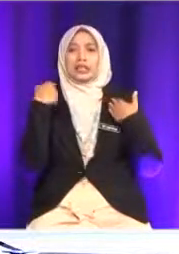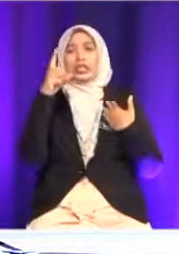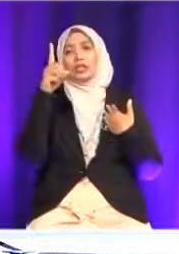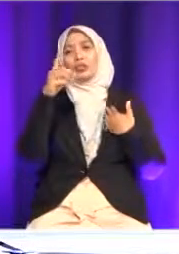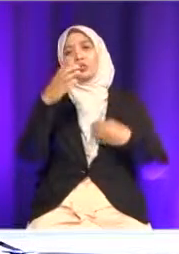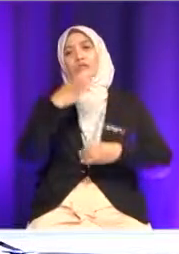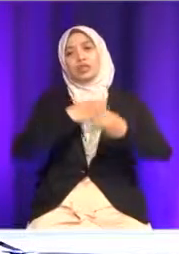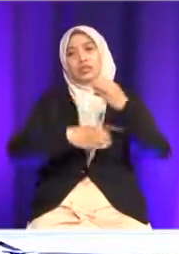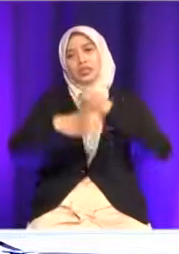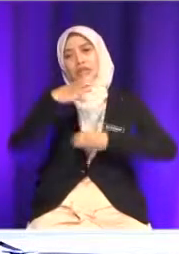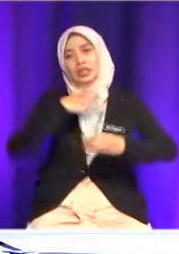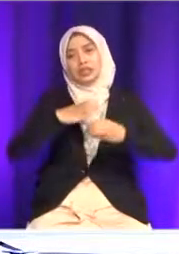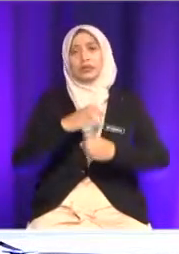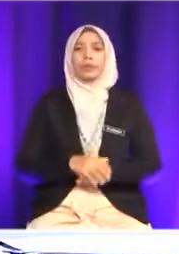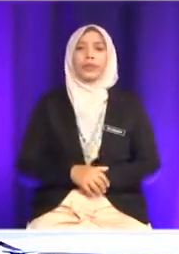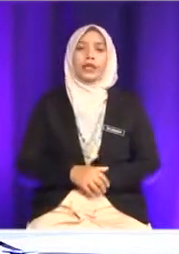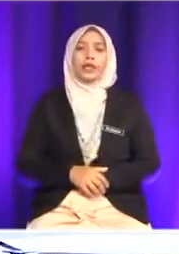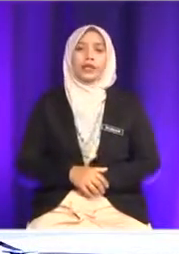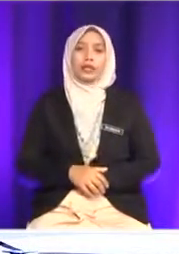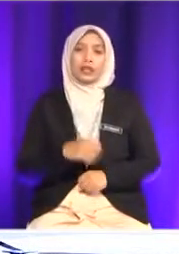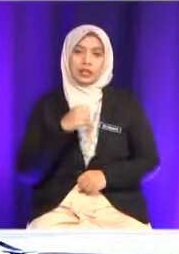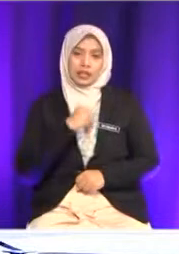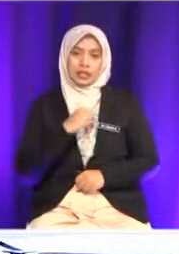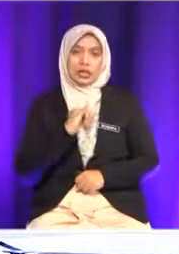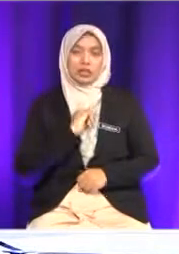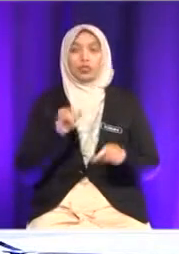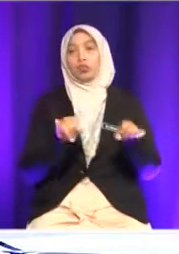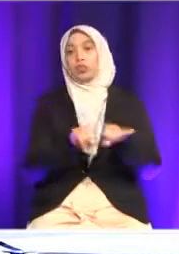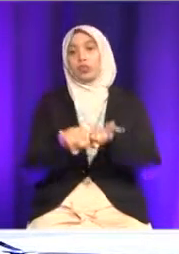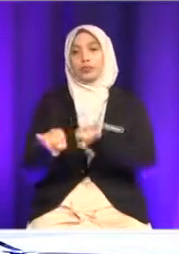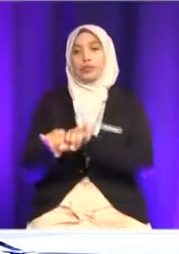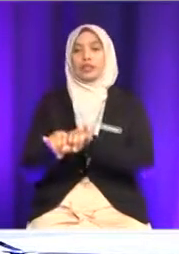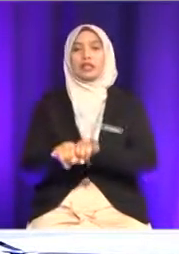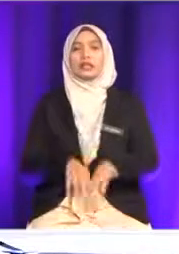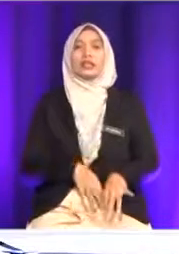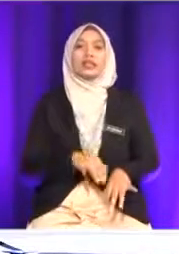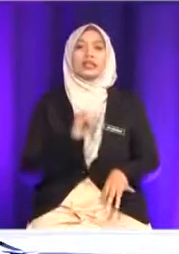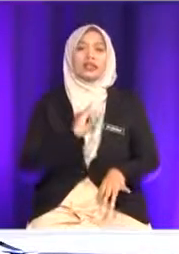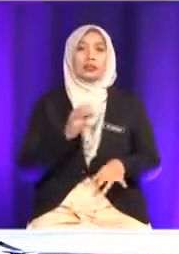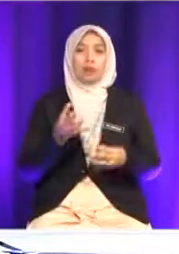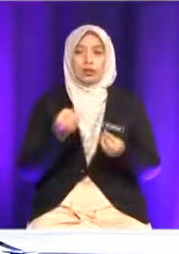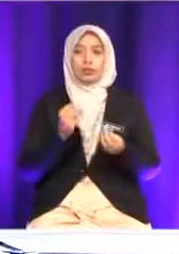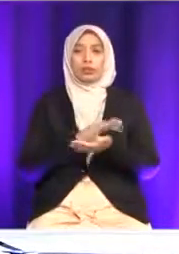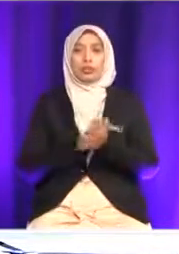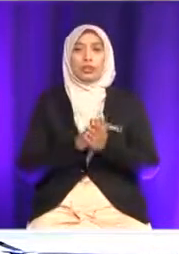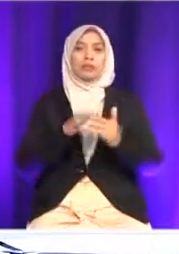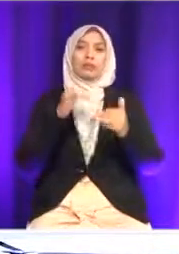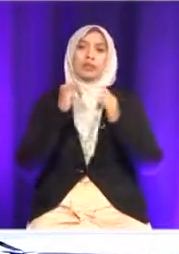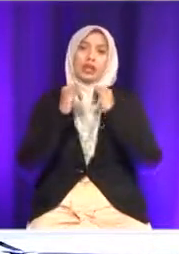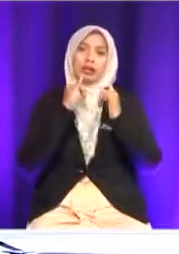cita-cita satu saja Pilihan baca mengenai diri saya sendiri jadi bicara eee itu dulu lah dulu saya tak tahu